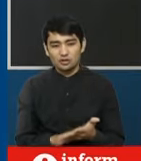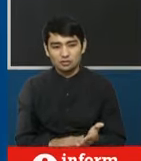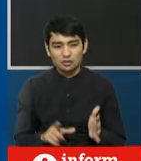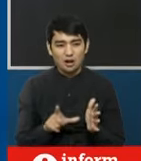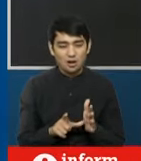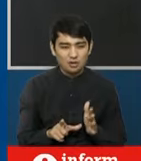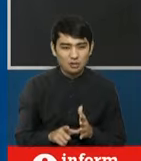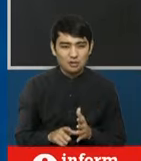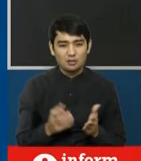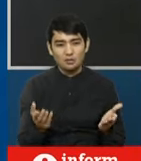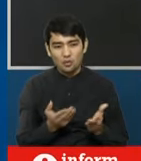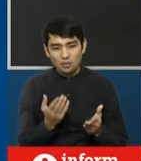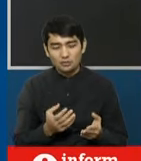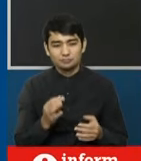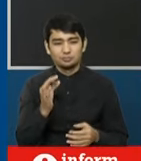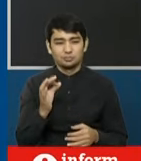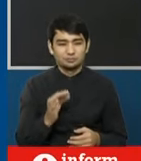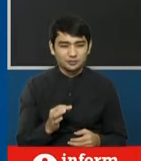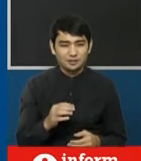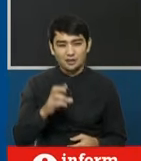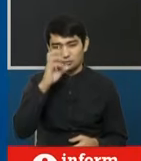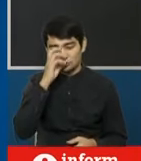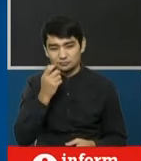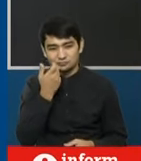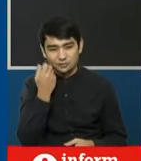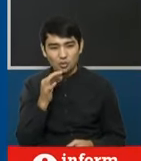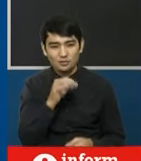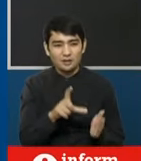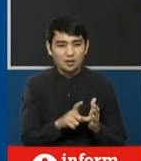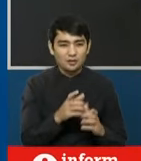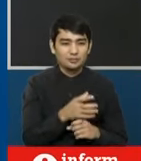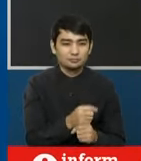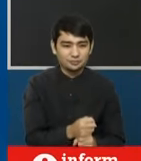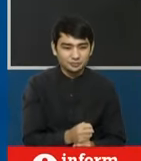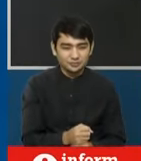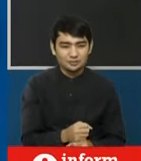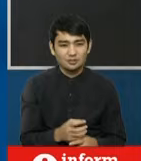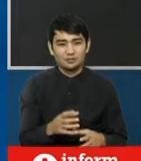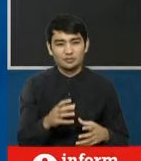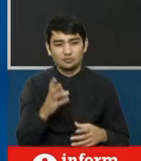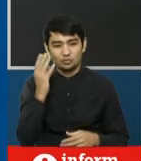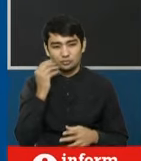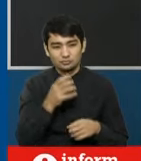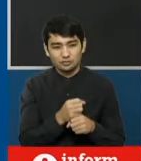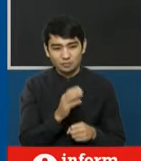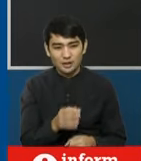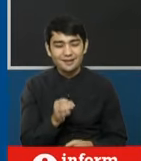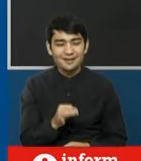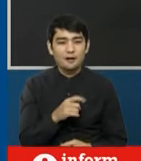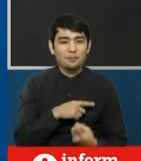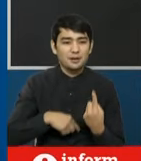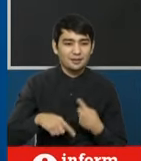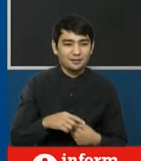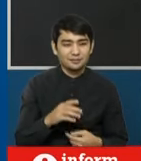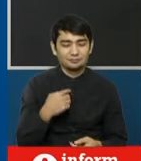салықтық жеңілдіктер жасап, яғни бюджеттің кіріс бөлігі салықтарды түсудің мөлшерін азайтқаннан біз осы